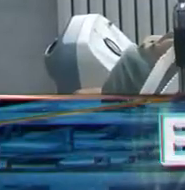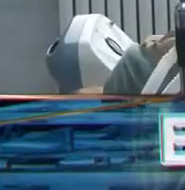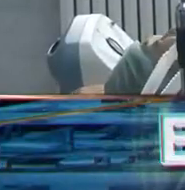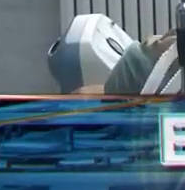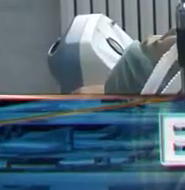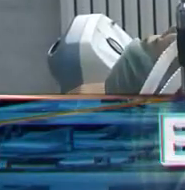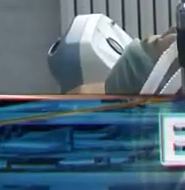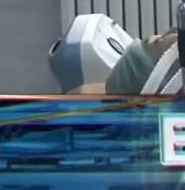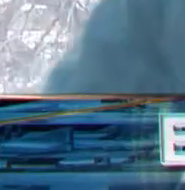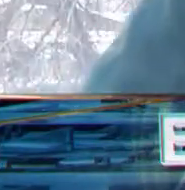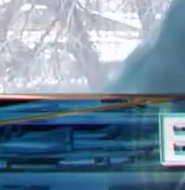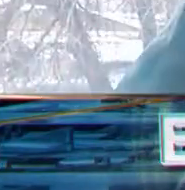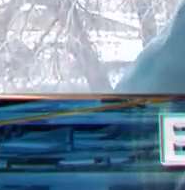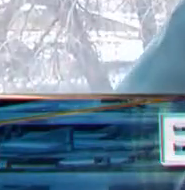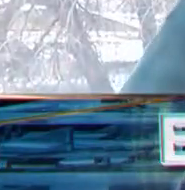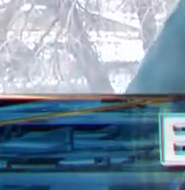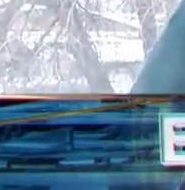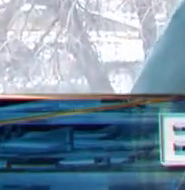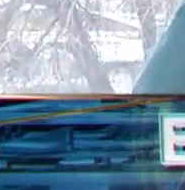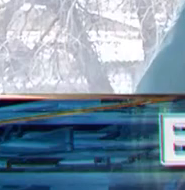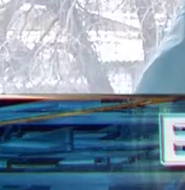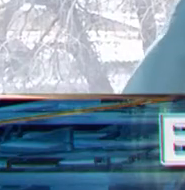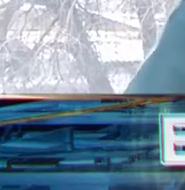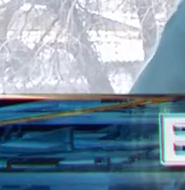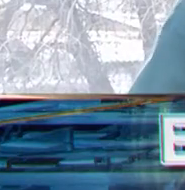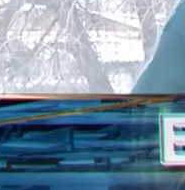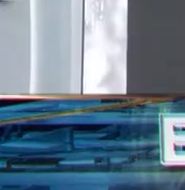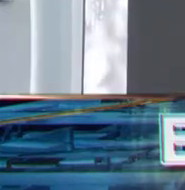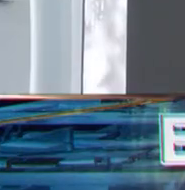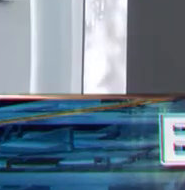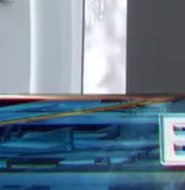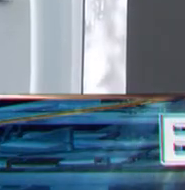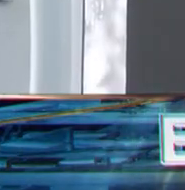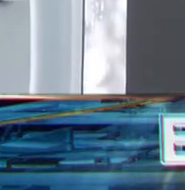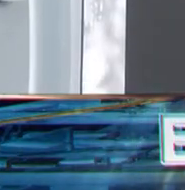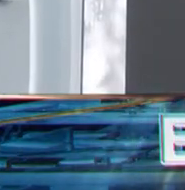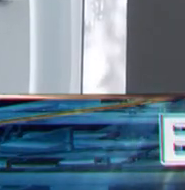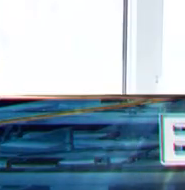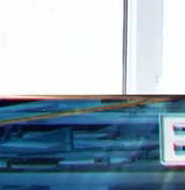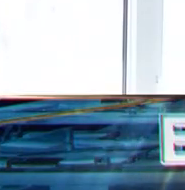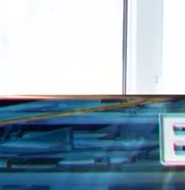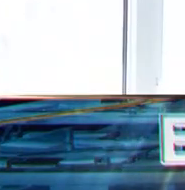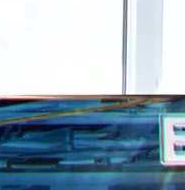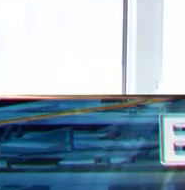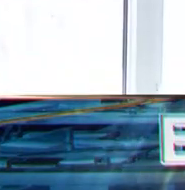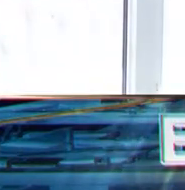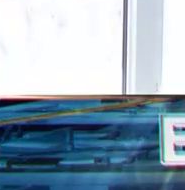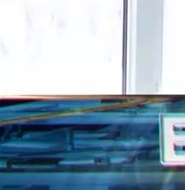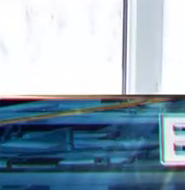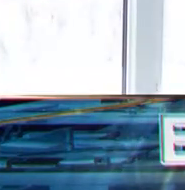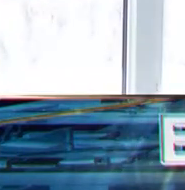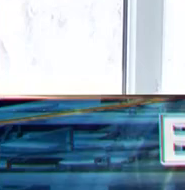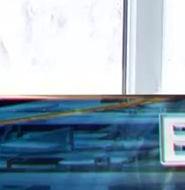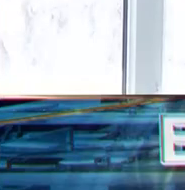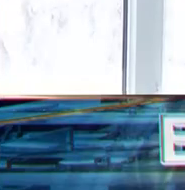Жамбас пен тізе буын ауруларын оңалтуға болады. Алматыдағы көпсалалы ауруханада елордалық мамандар эндопротездің жаңа